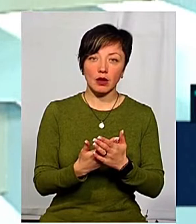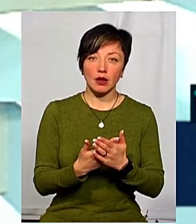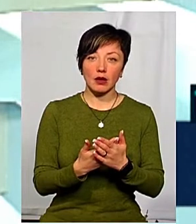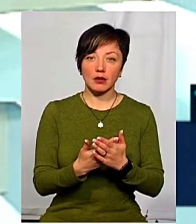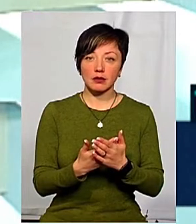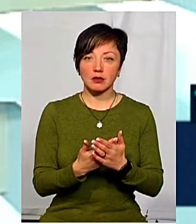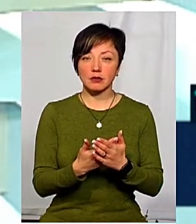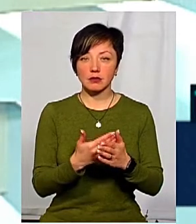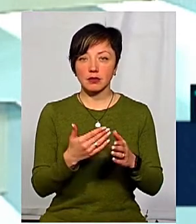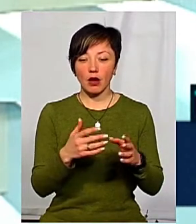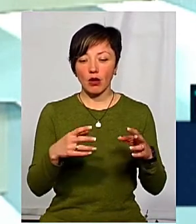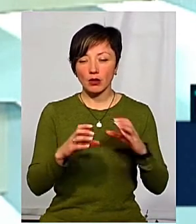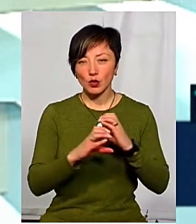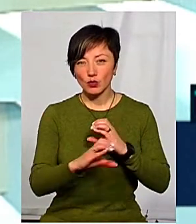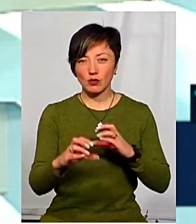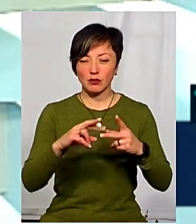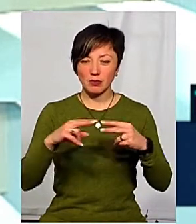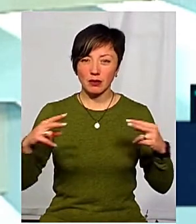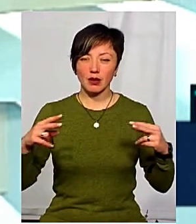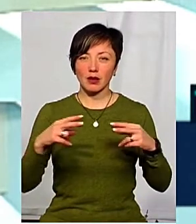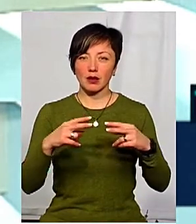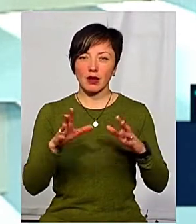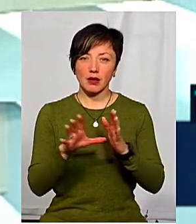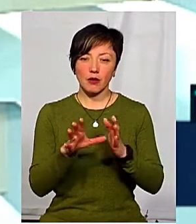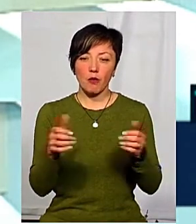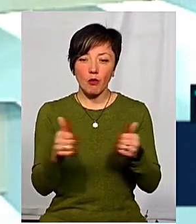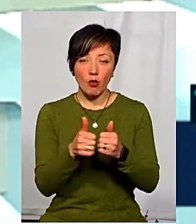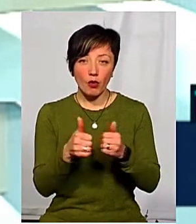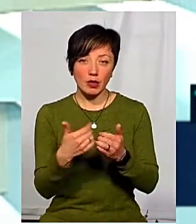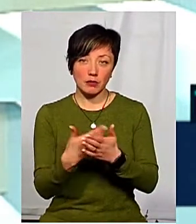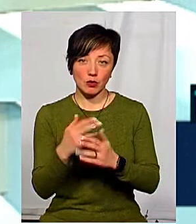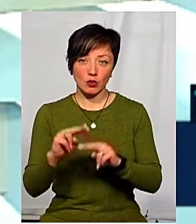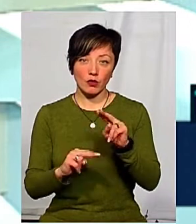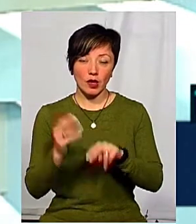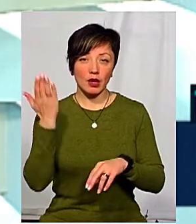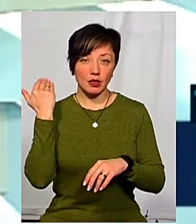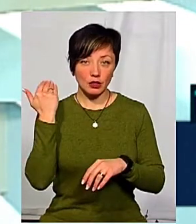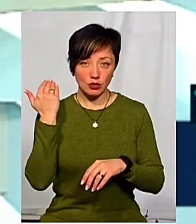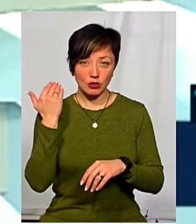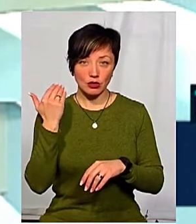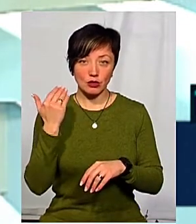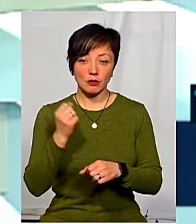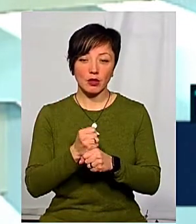були поряд. Нова амбулаторія будувалась, наприклад, біля тої, яка раніше